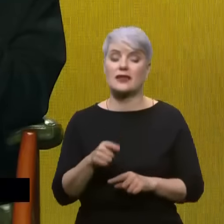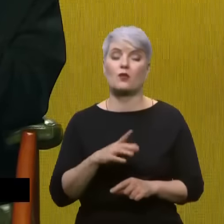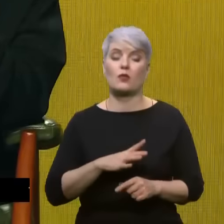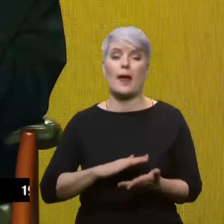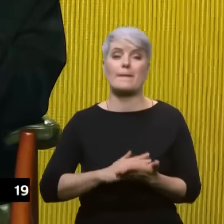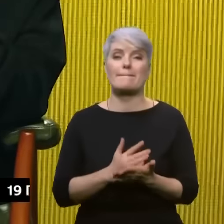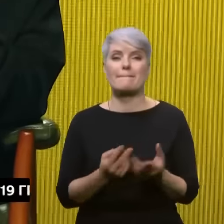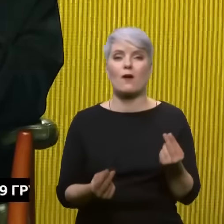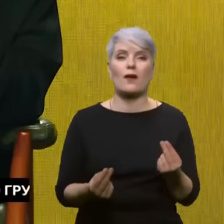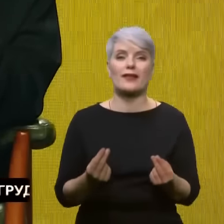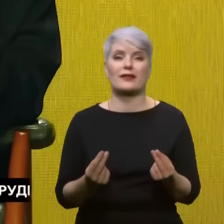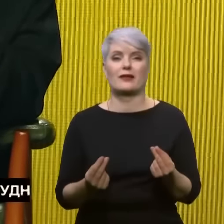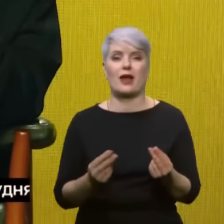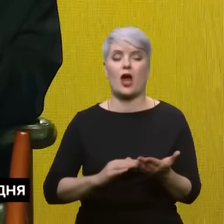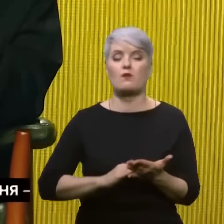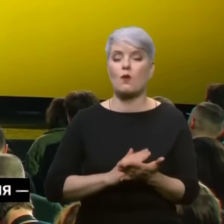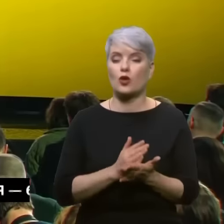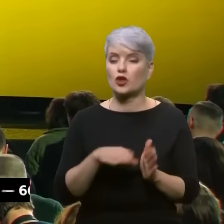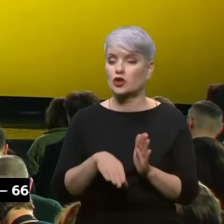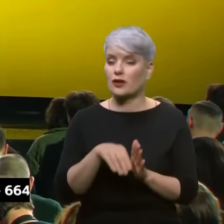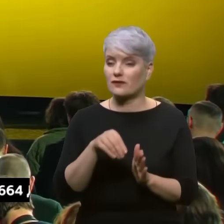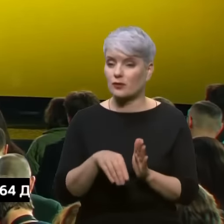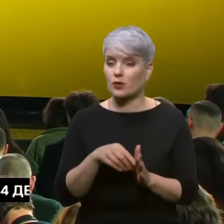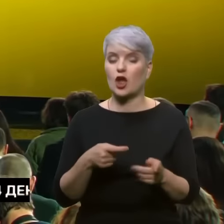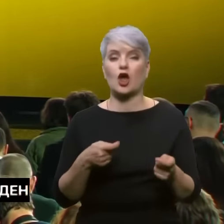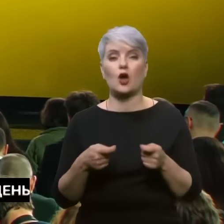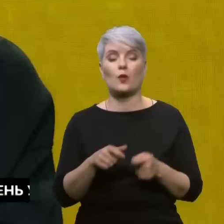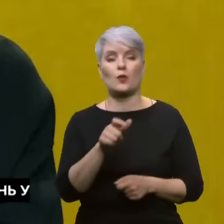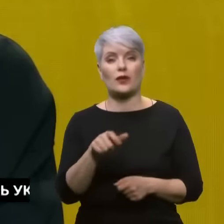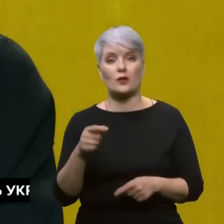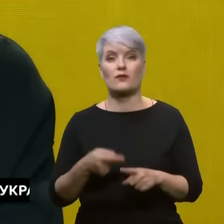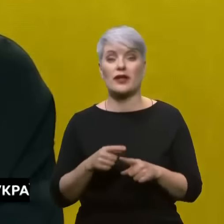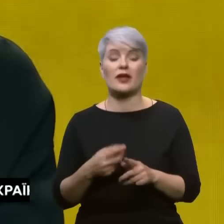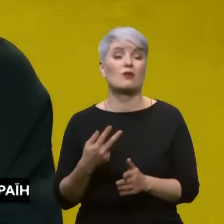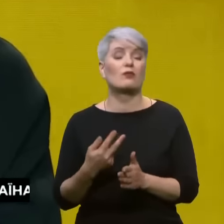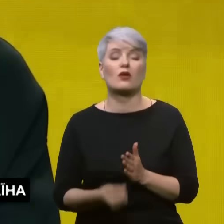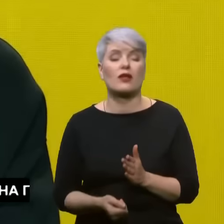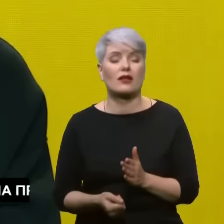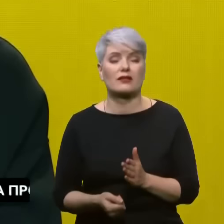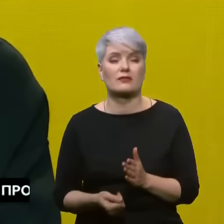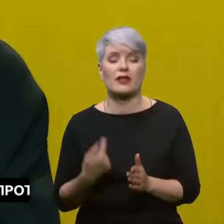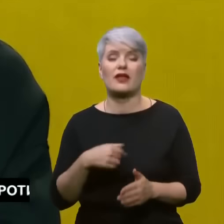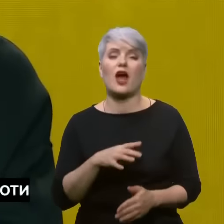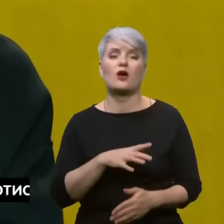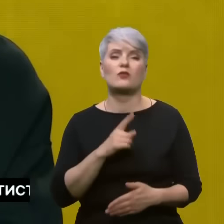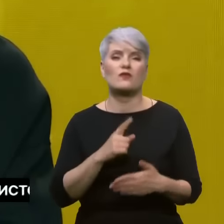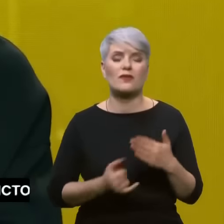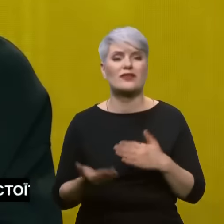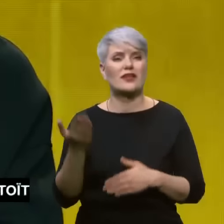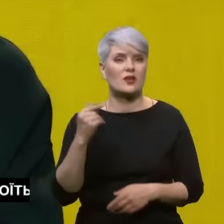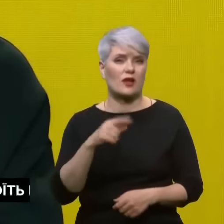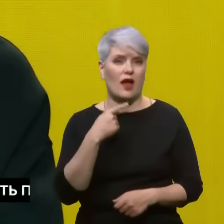політика, політичні вибори урядовців, які програли. І я був впевнений, і тоді